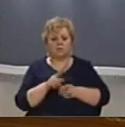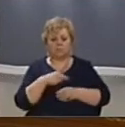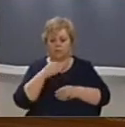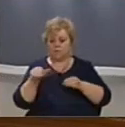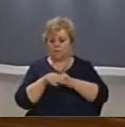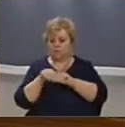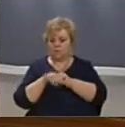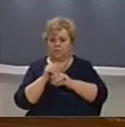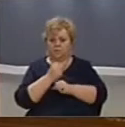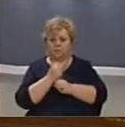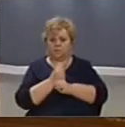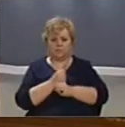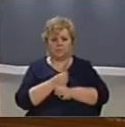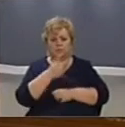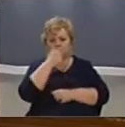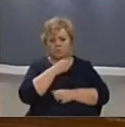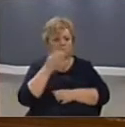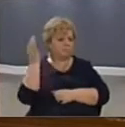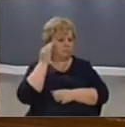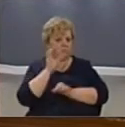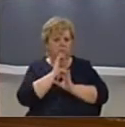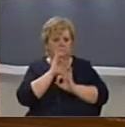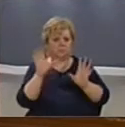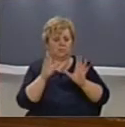punësuarve. Diçka që s'është ndëgjuar deri tash.